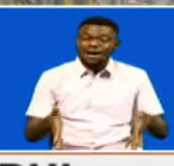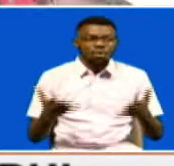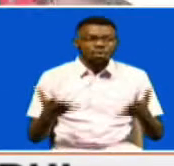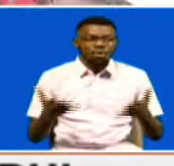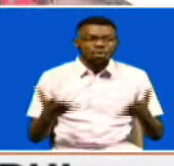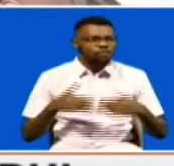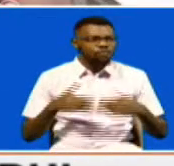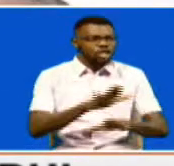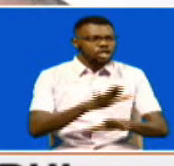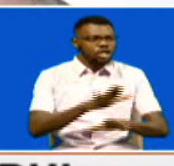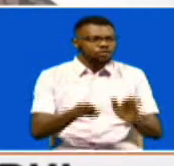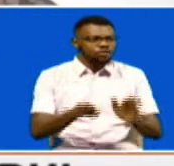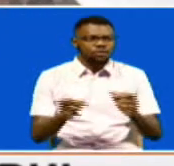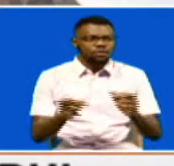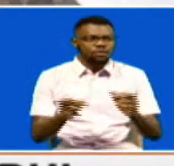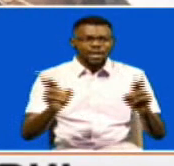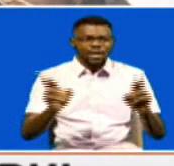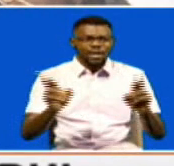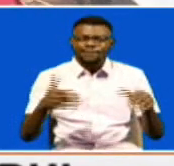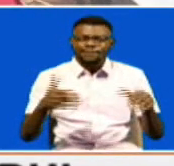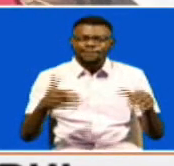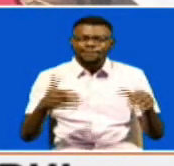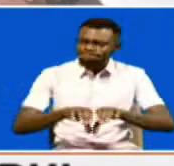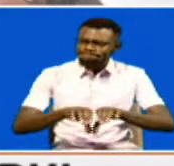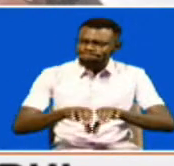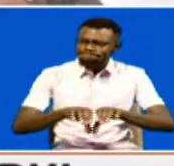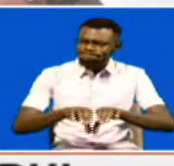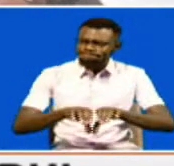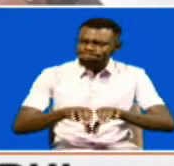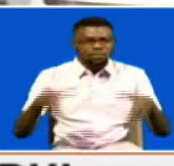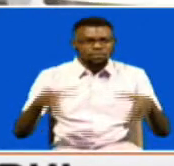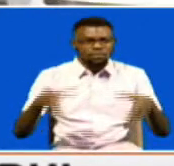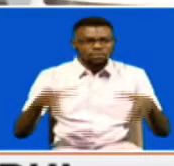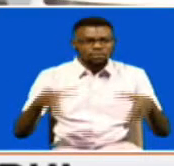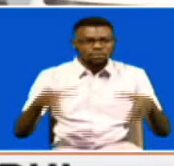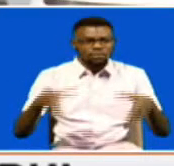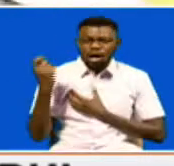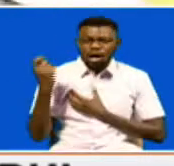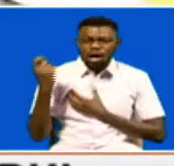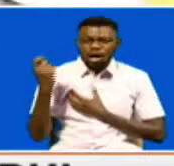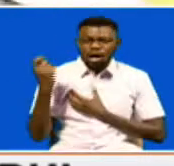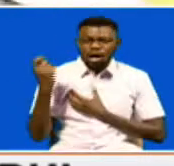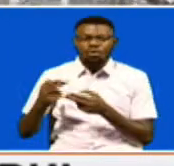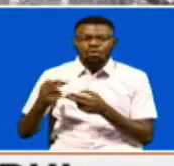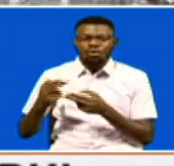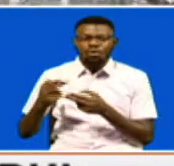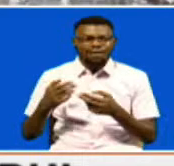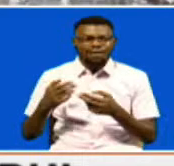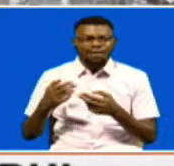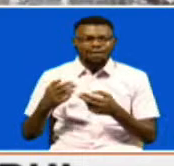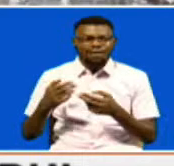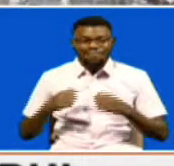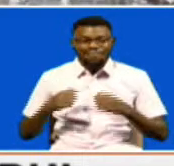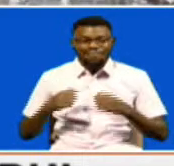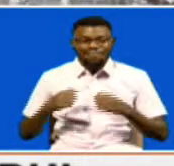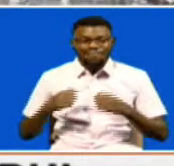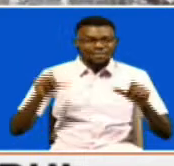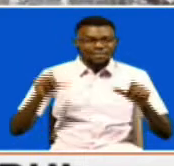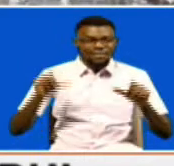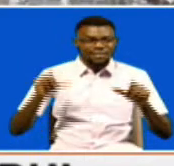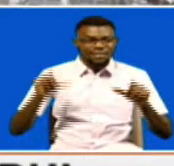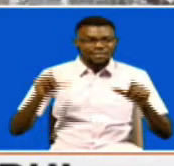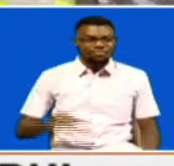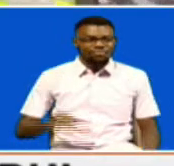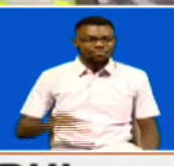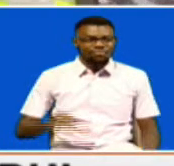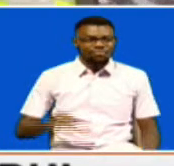ikiwekwa, waziri Chirchir anasema Wakenya hivi karibuni watafaidika na umeme wa bei nafuu. Takriban visima 50 vimechimbwa